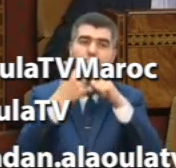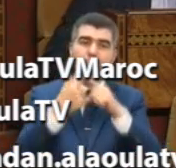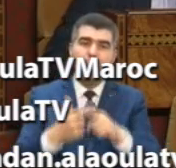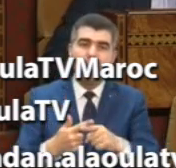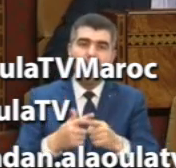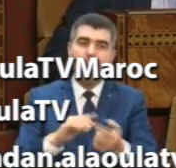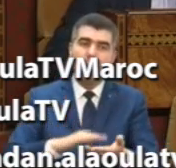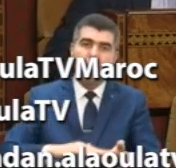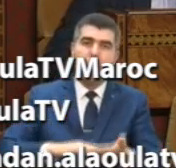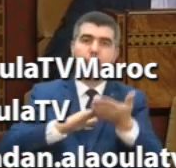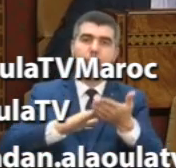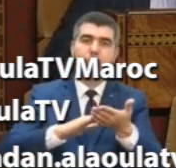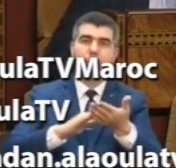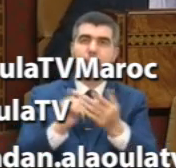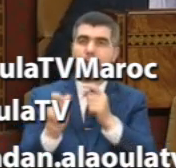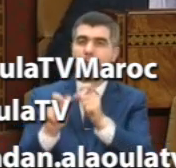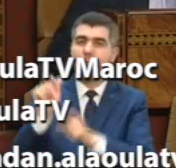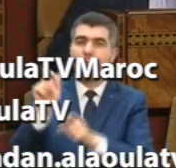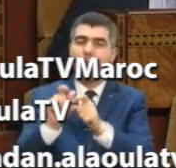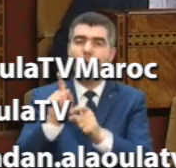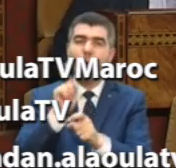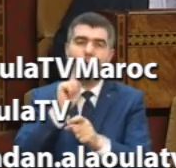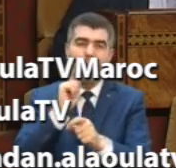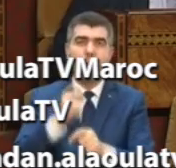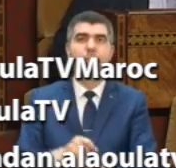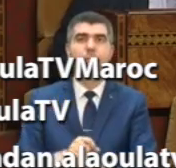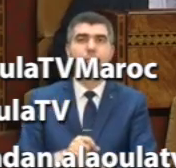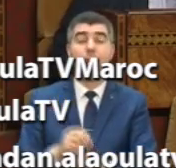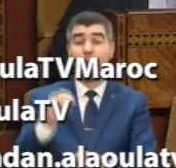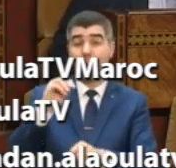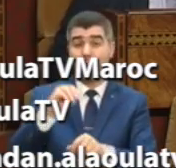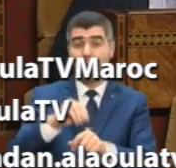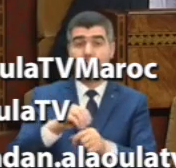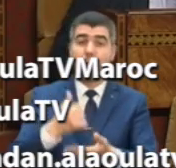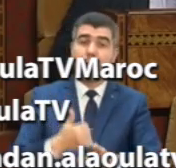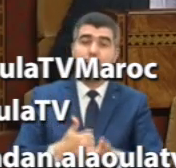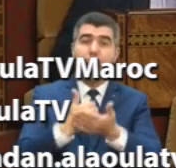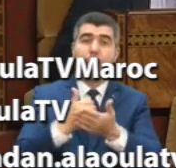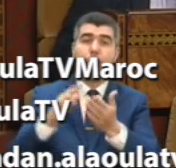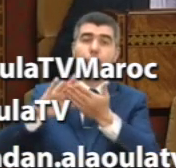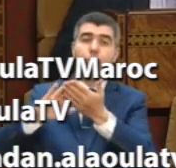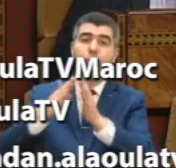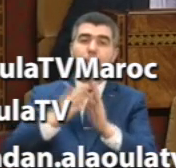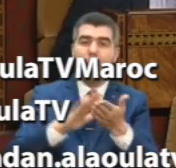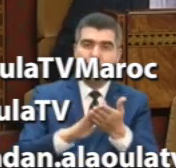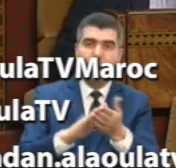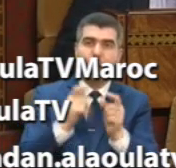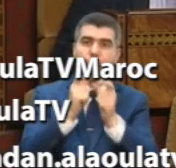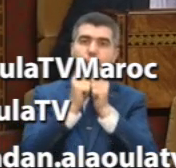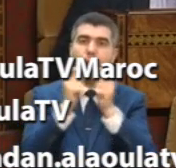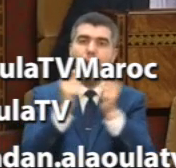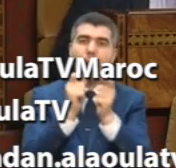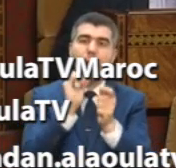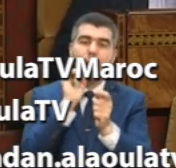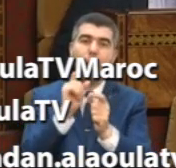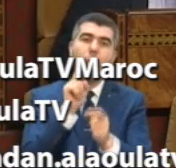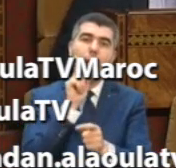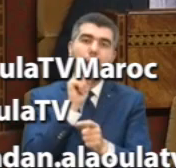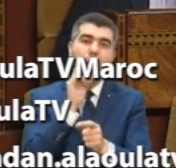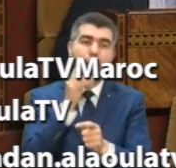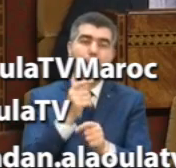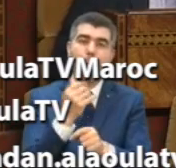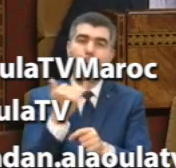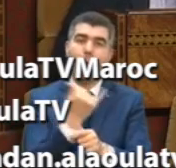الصغرى المضرة للدخل لهذه الفئات، تشجيع ودعم التعاونيات والمقاولات الذاتية عند النساء،